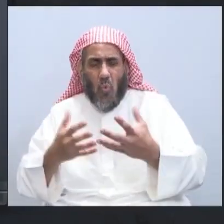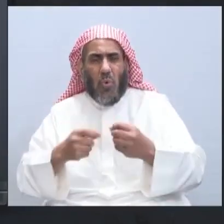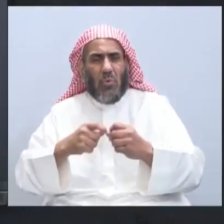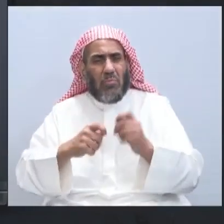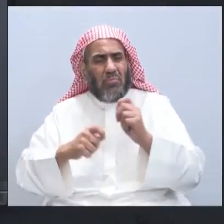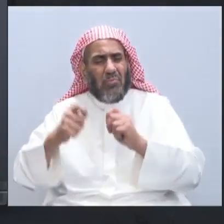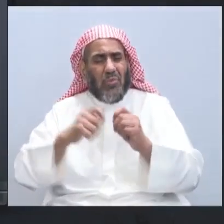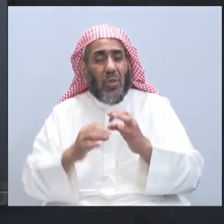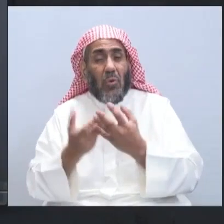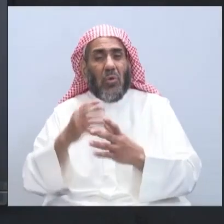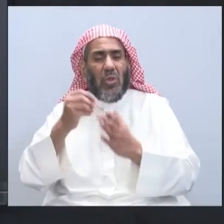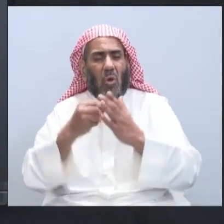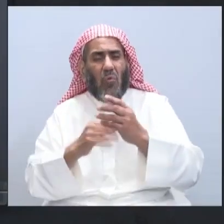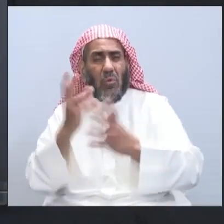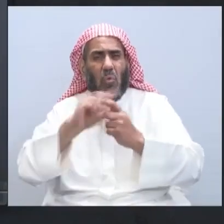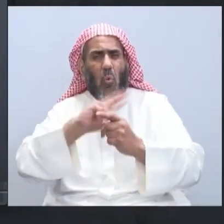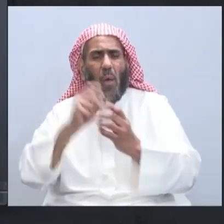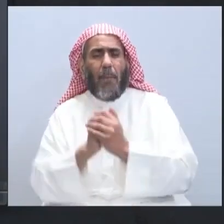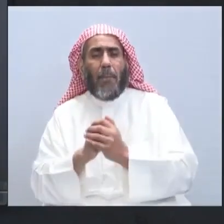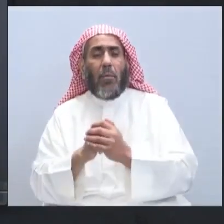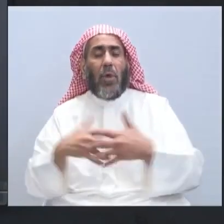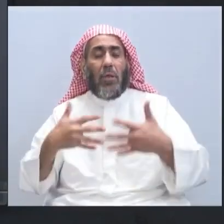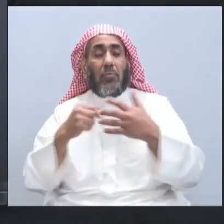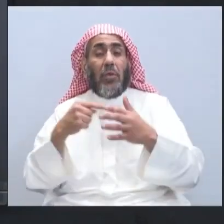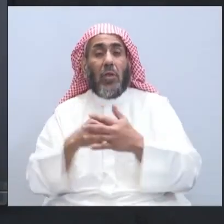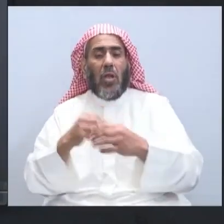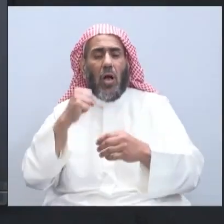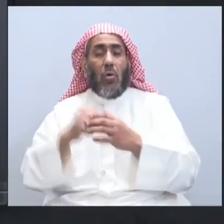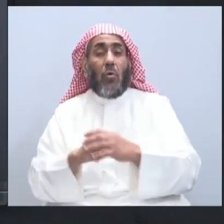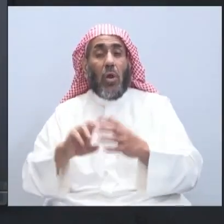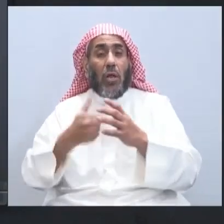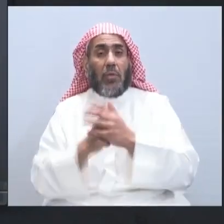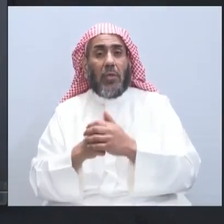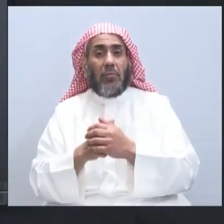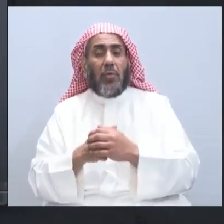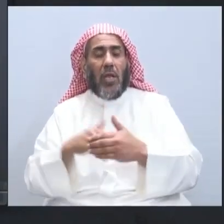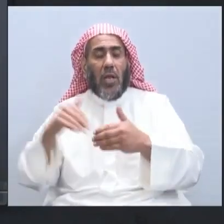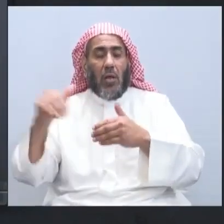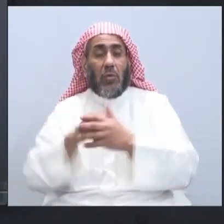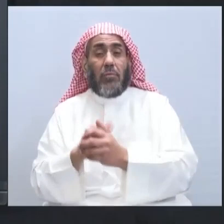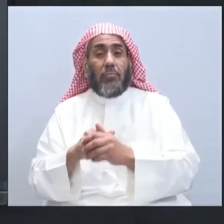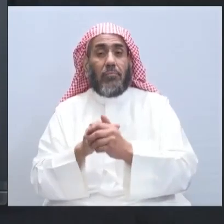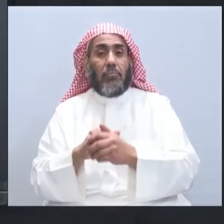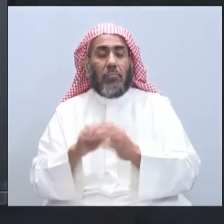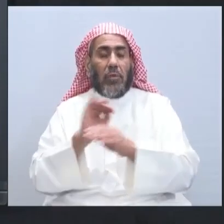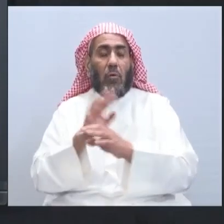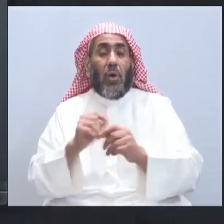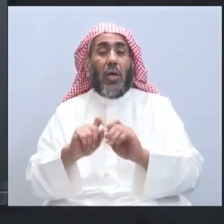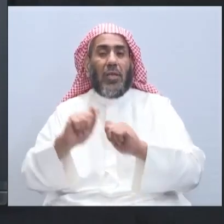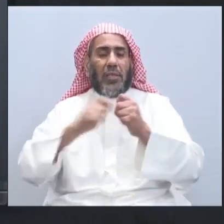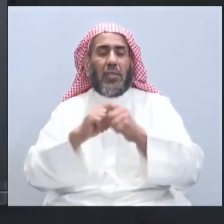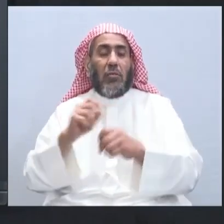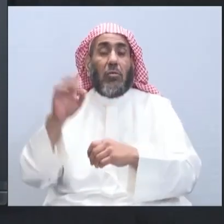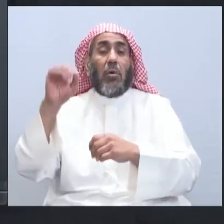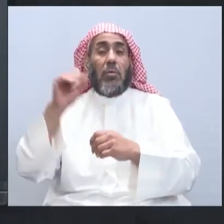والتكلف والمحسنات ولم يكن يعني ذاك الادب اللي القوي لكن بدايه العوده من دعوه اصلاحيه دعوه